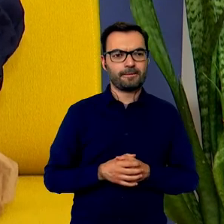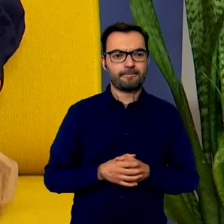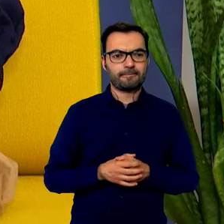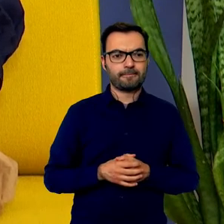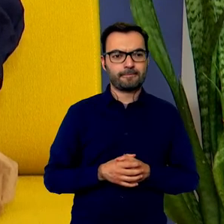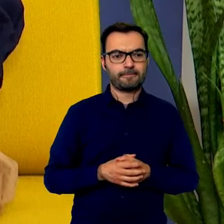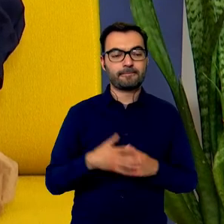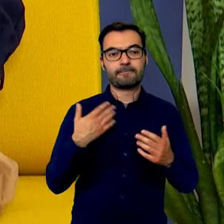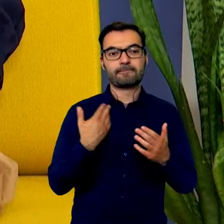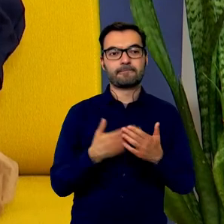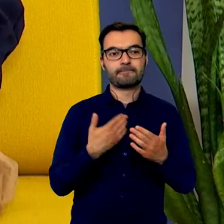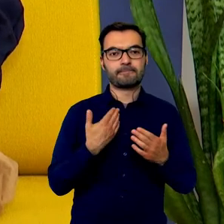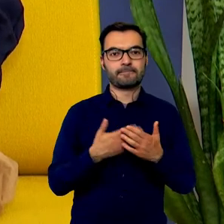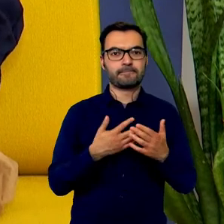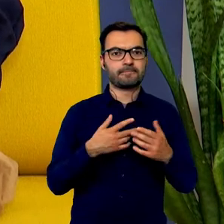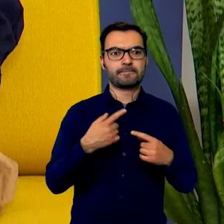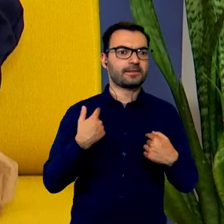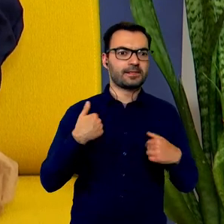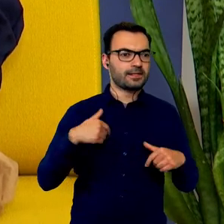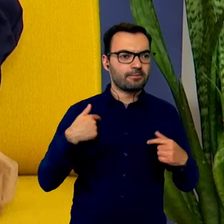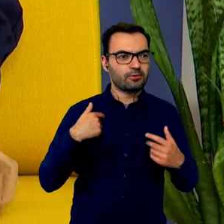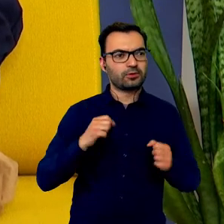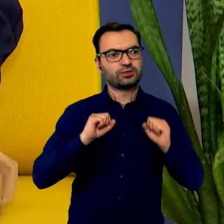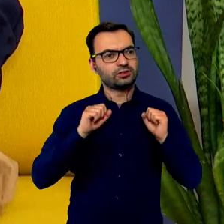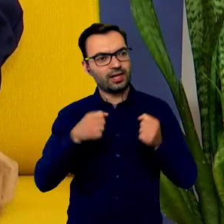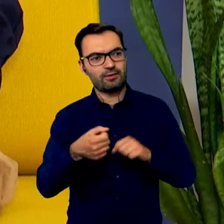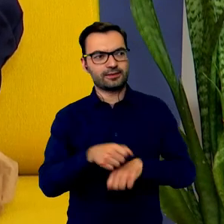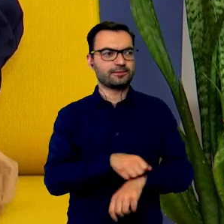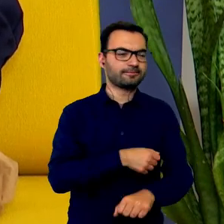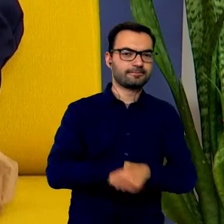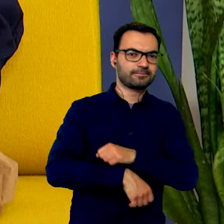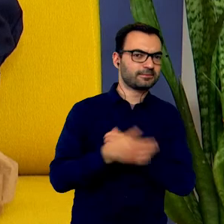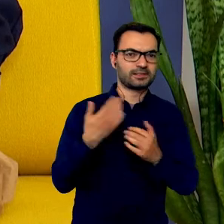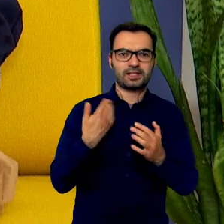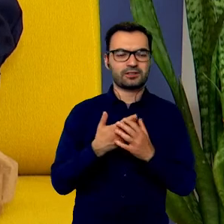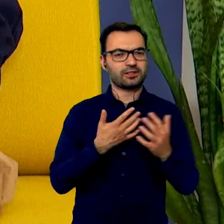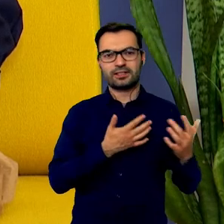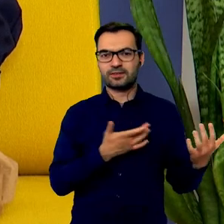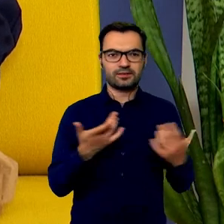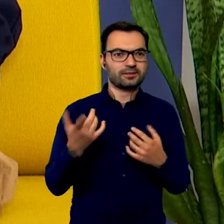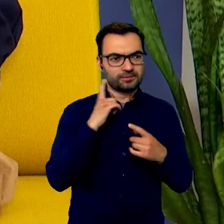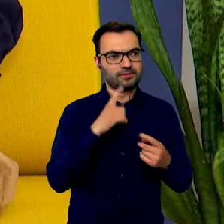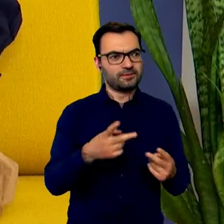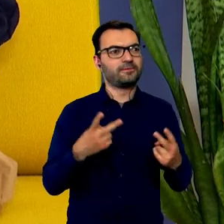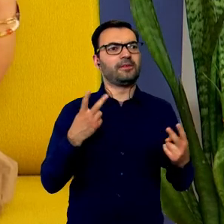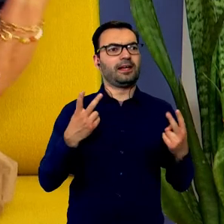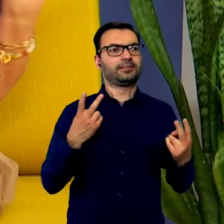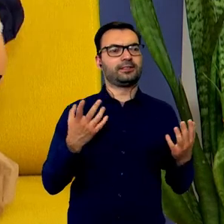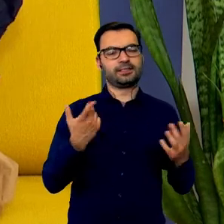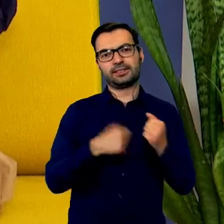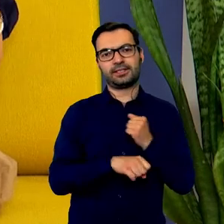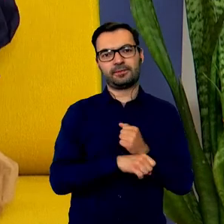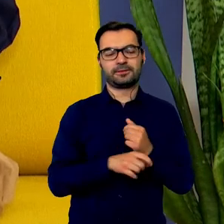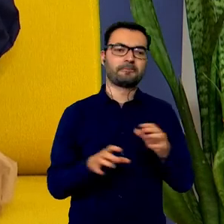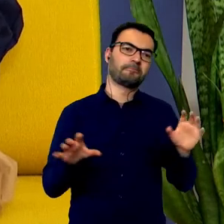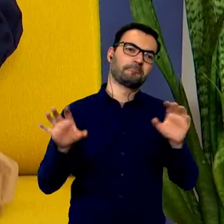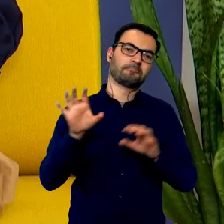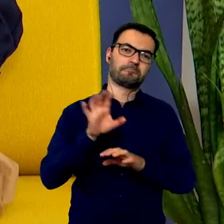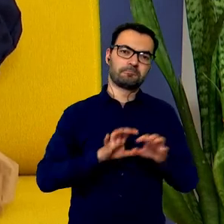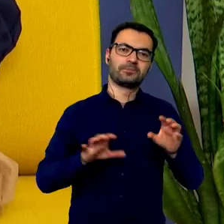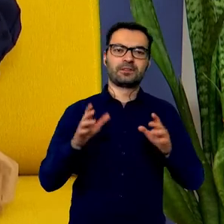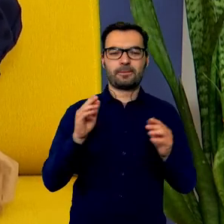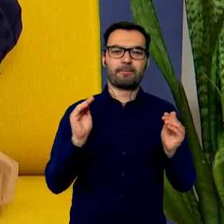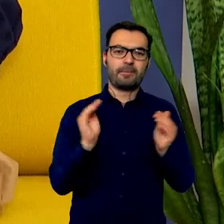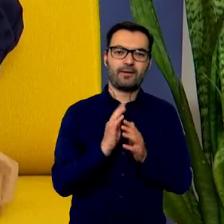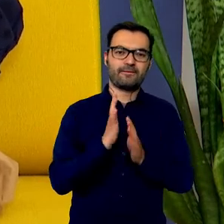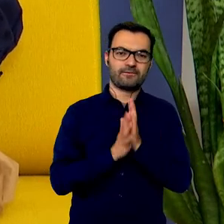o tym, dlaczego jakieś sprawy nie zostały podjęte, dlaczego się nie załatwia tego, co wydaje nam się szczerze istotne, a zamiast tego obserwujemy kolejne